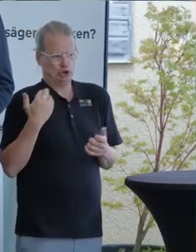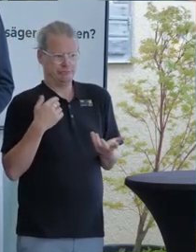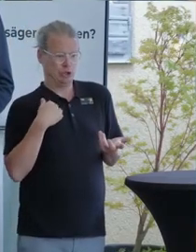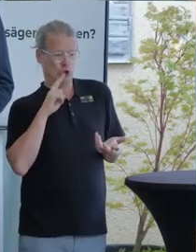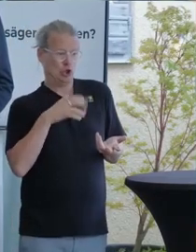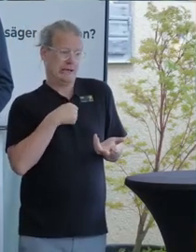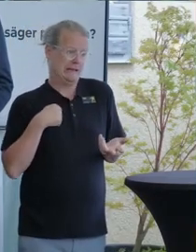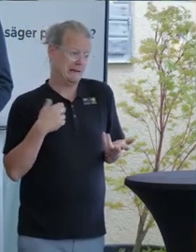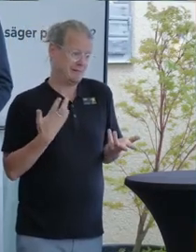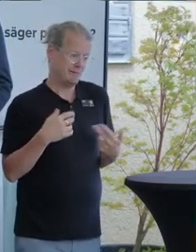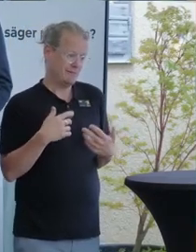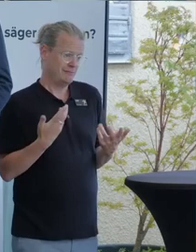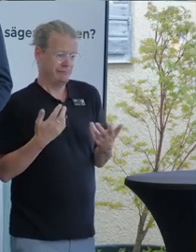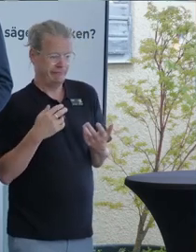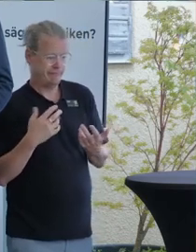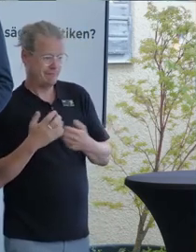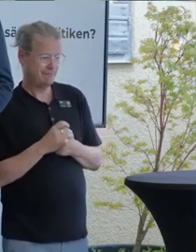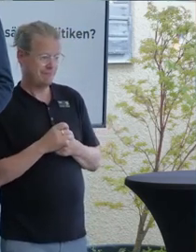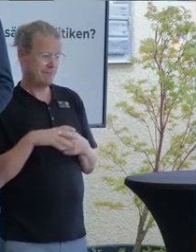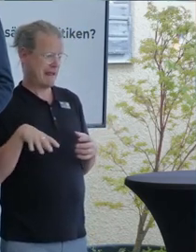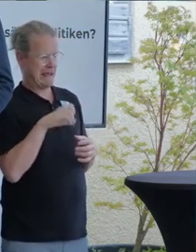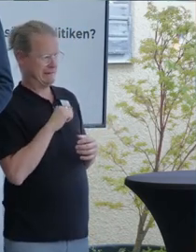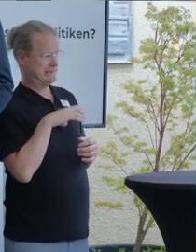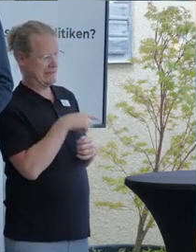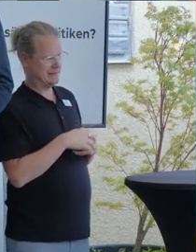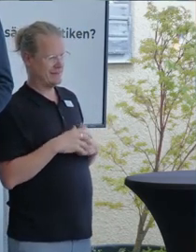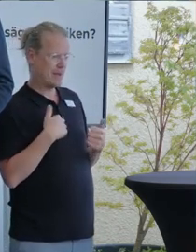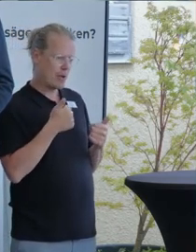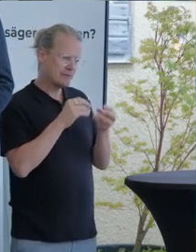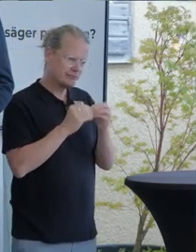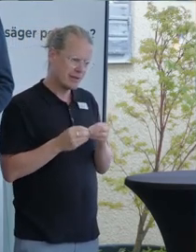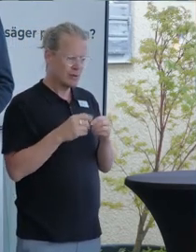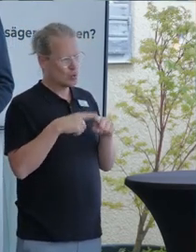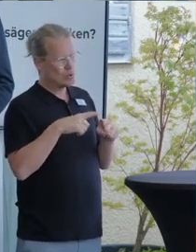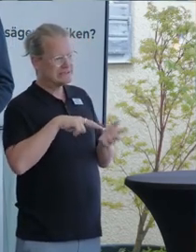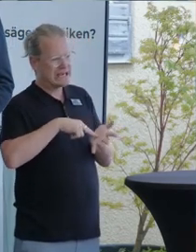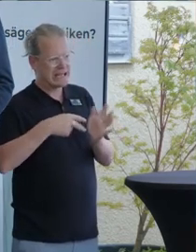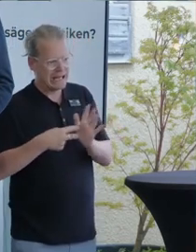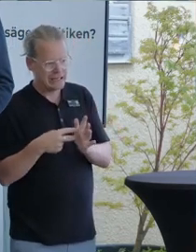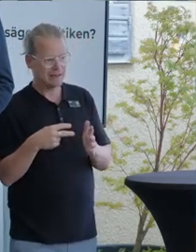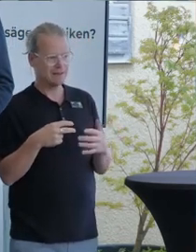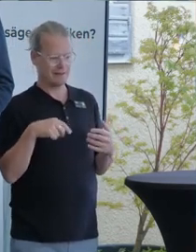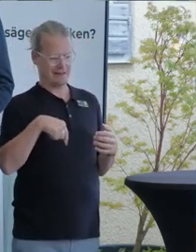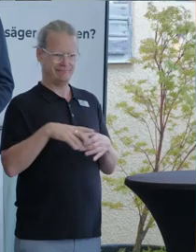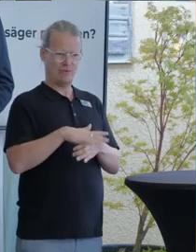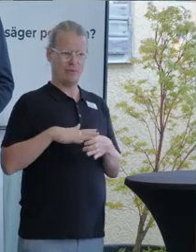Så allt det här ligger ju och vi ska ju ta fram då strategier för också immaterialrättsliga